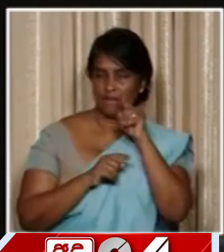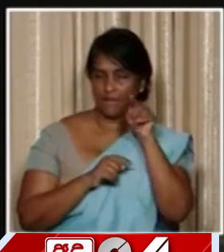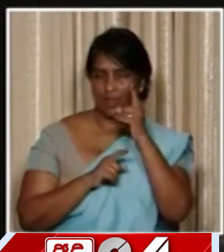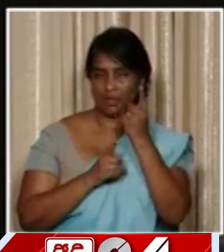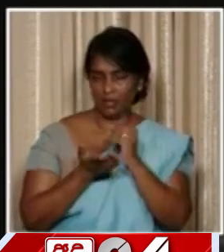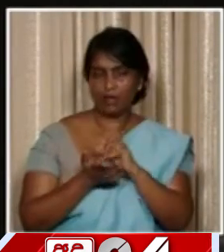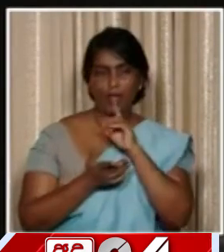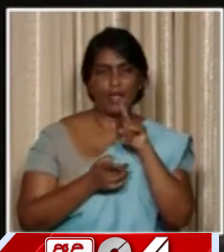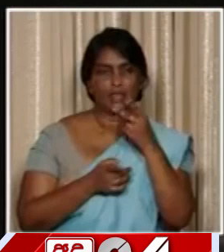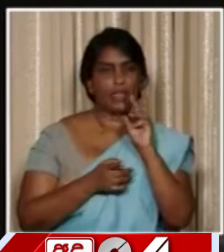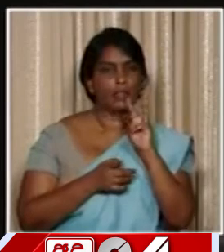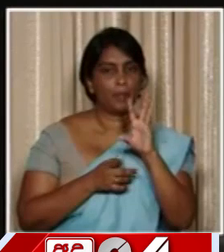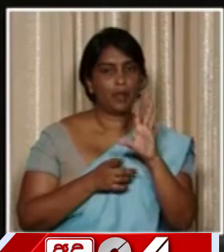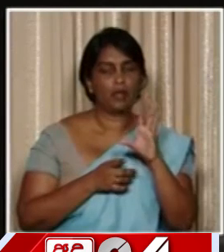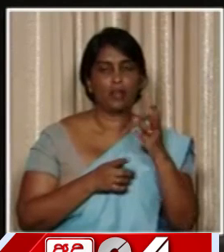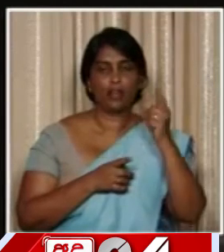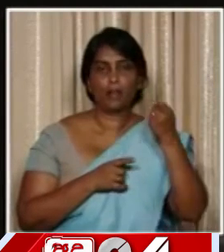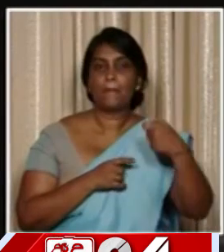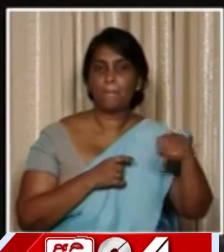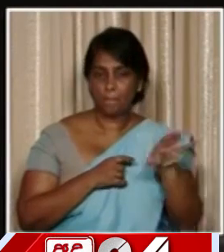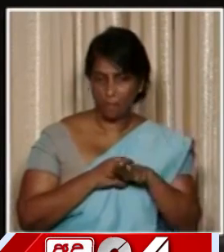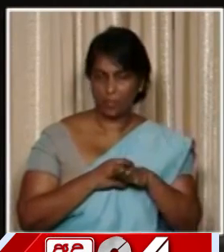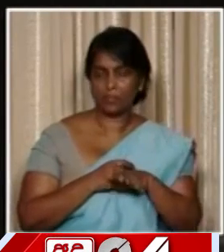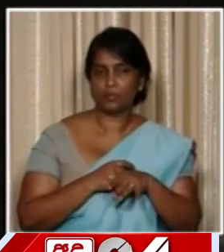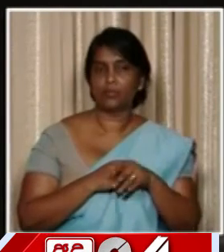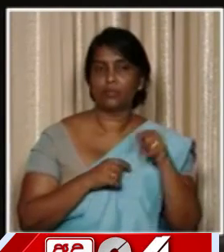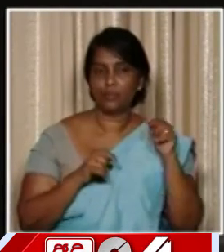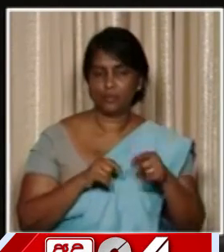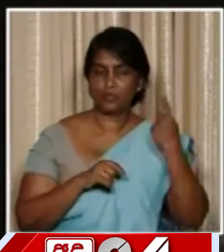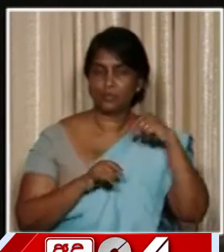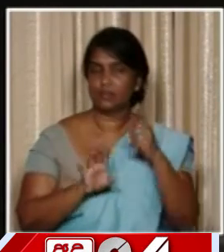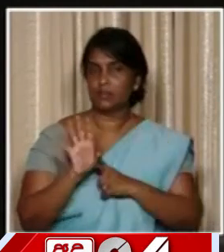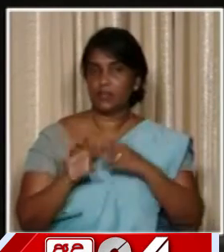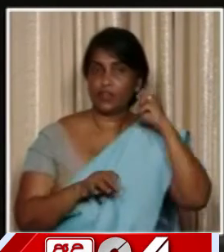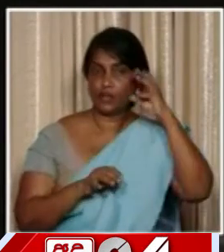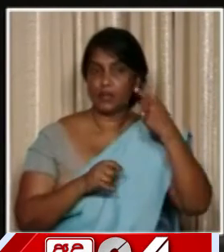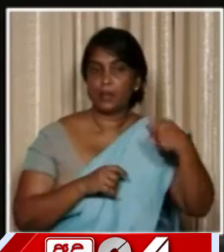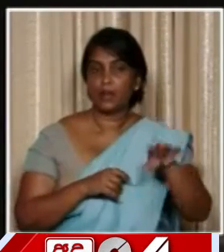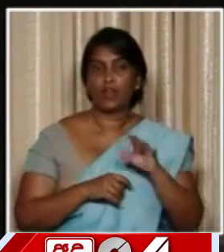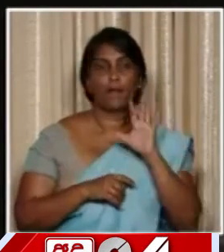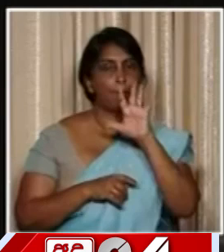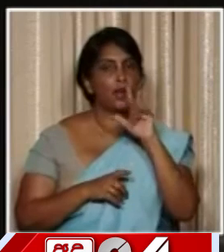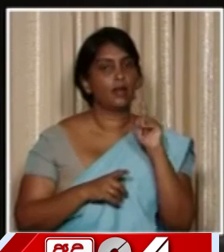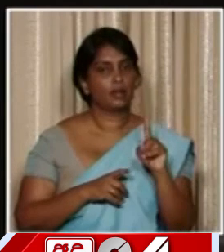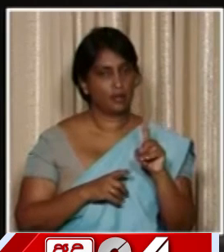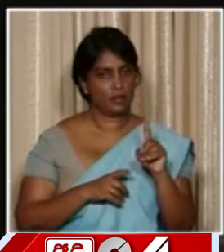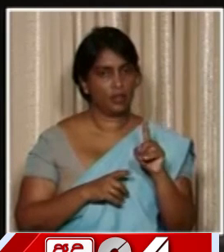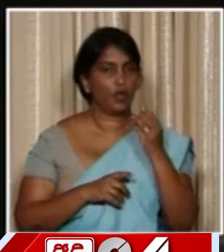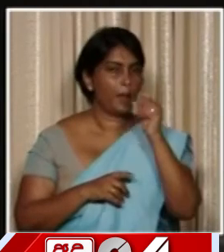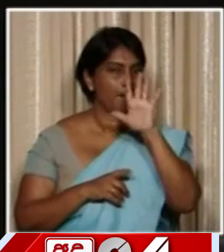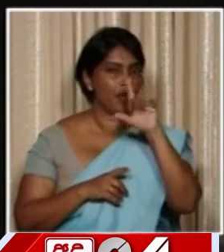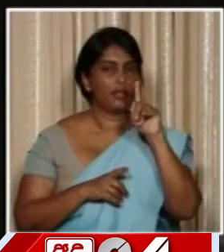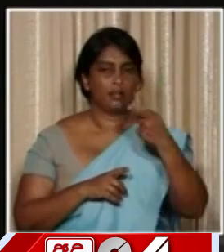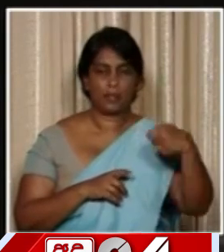කියුණා රුපියල් 135කට තමයි මේ විදුලිය මිලදී අරගෙන තියෙන්නේ කියලා. දැන් ගිය අවුරුද්දේ මිදුලිය මිලදී අරගෙන දෙන රුපියල් 51ට. රුපියල්